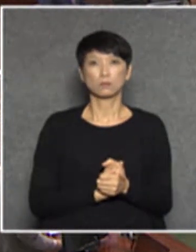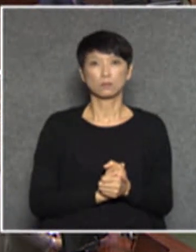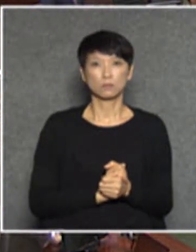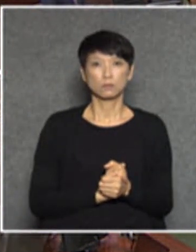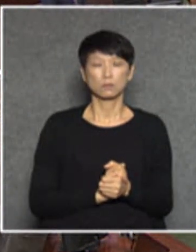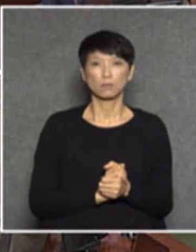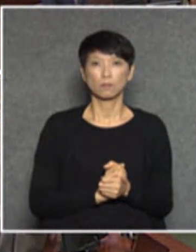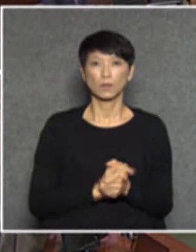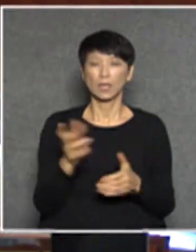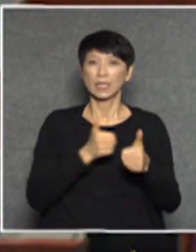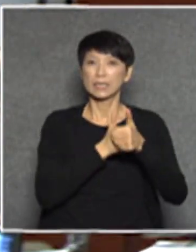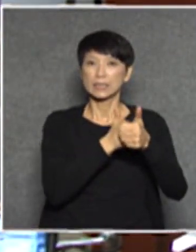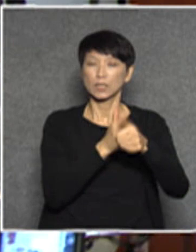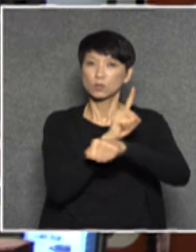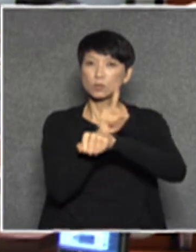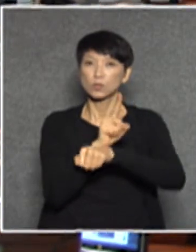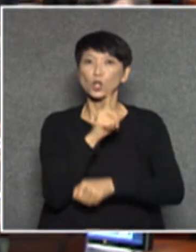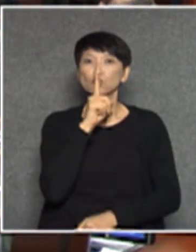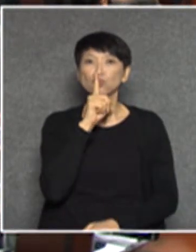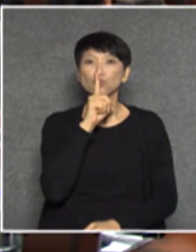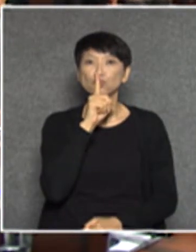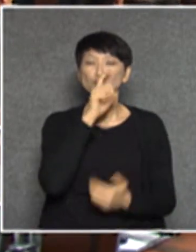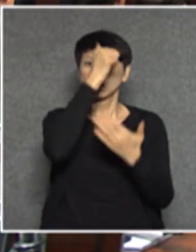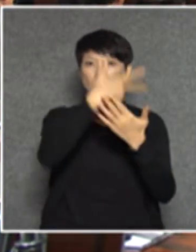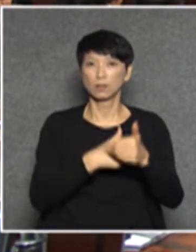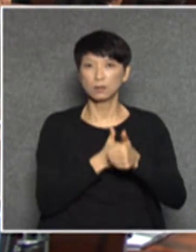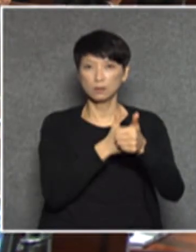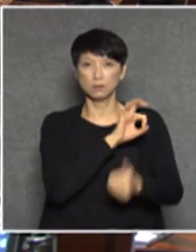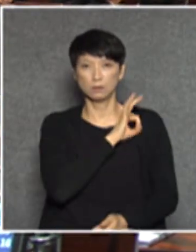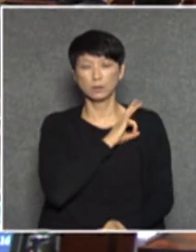請你跟住呢一分鐘都繼續守規矩，會議未曾結束。